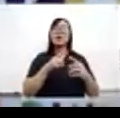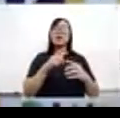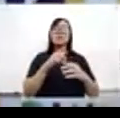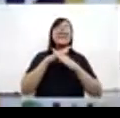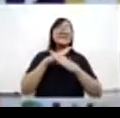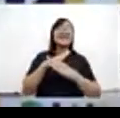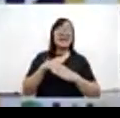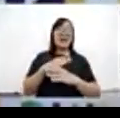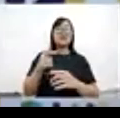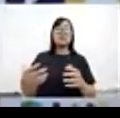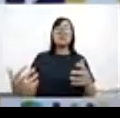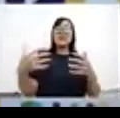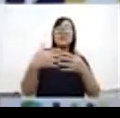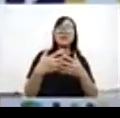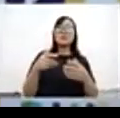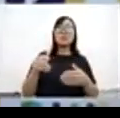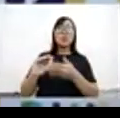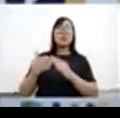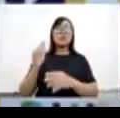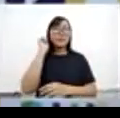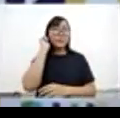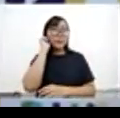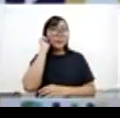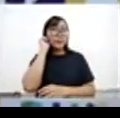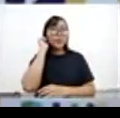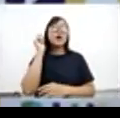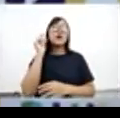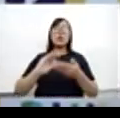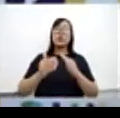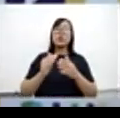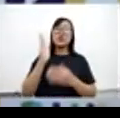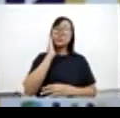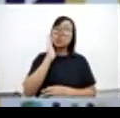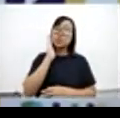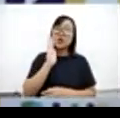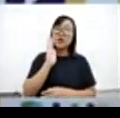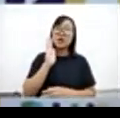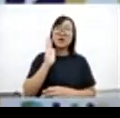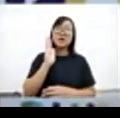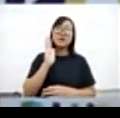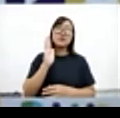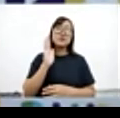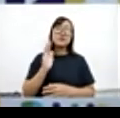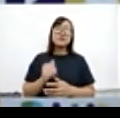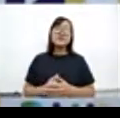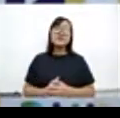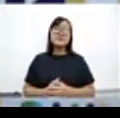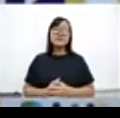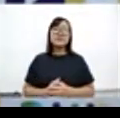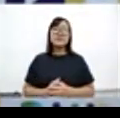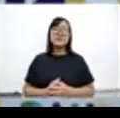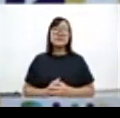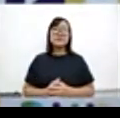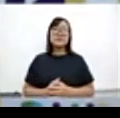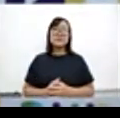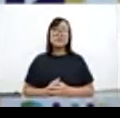kemudian komunitas pemuda dengan kemudian a apa namanya yang bergerak